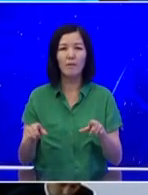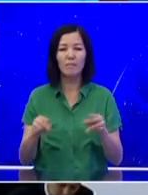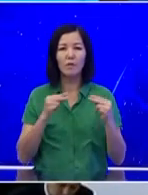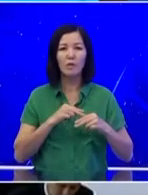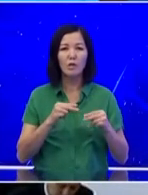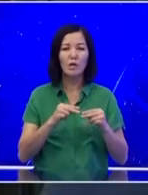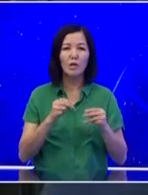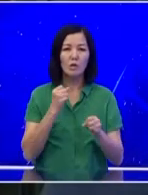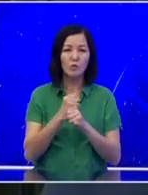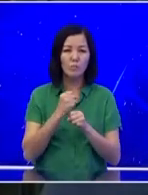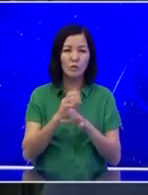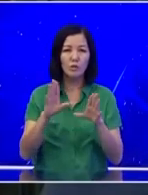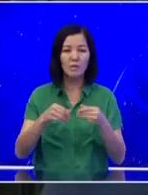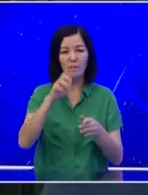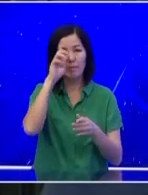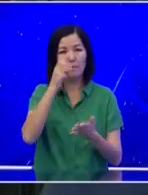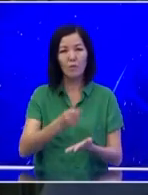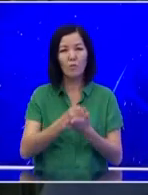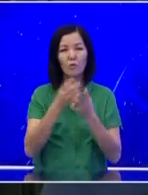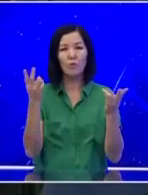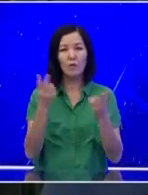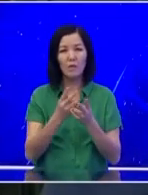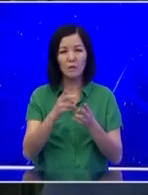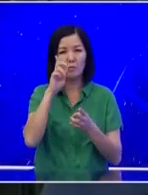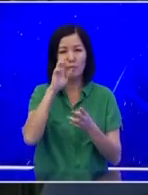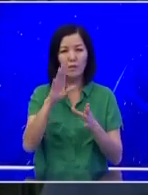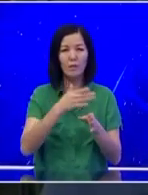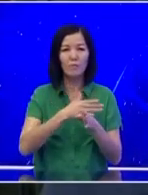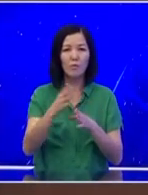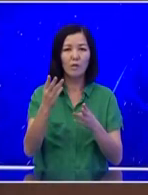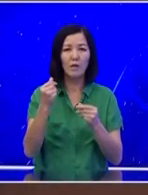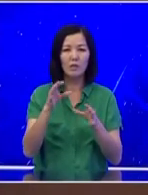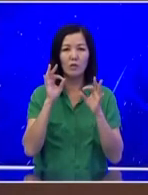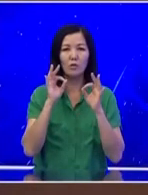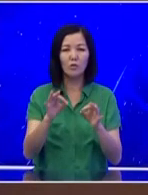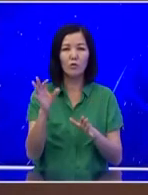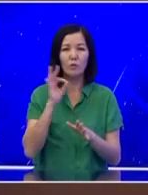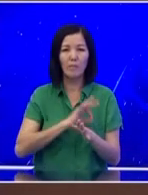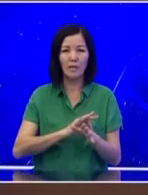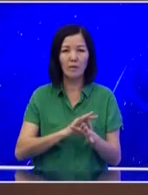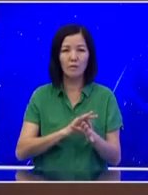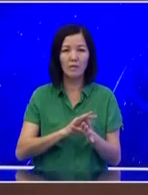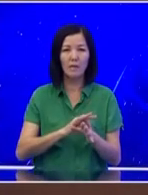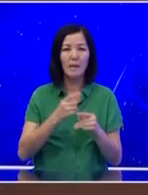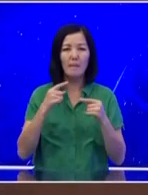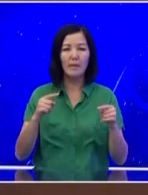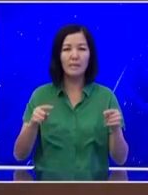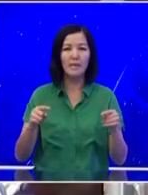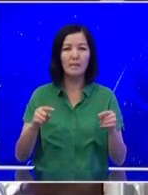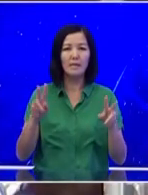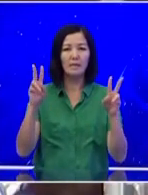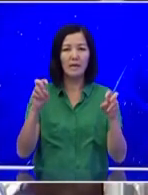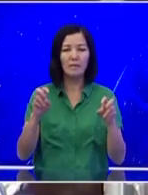жұмыс жасап, мемлекеттік қолдау көрсетілуі тиіс. Үкіметтен бөлініп жатқан қаражатты мақсатты түрде пайдалану сияқты өзекті